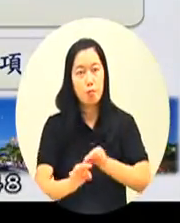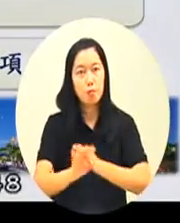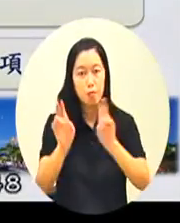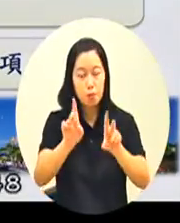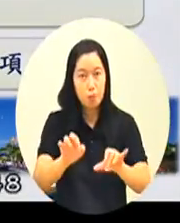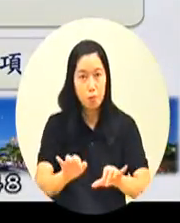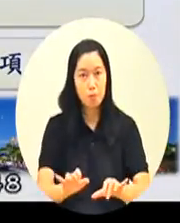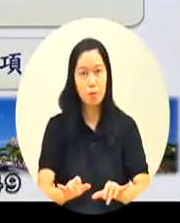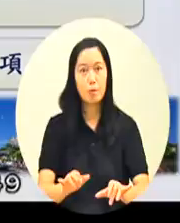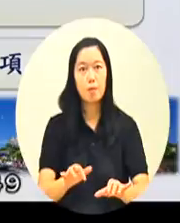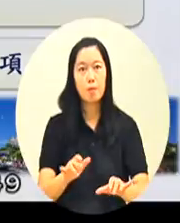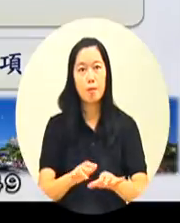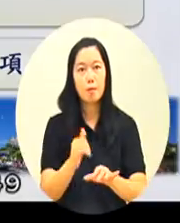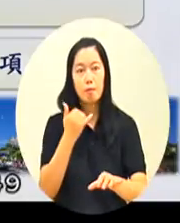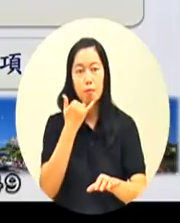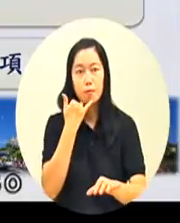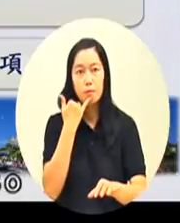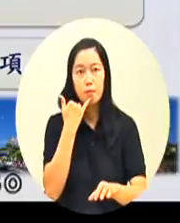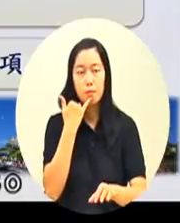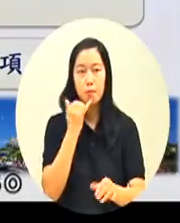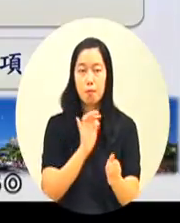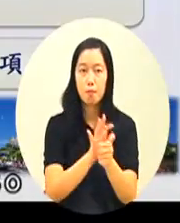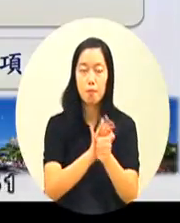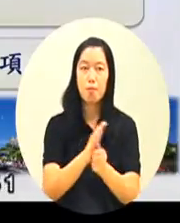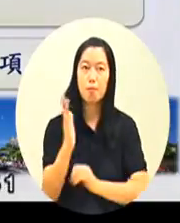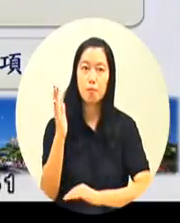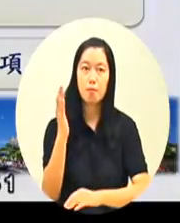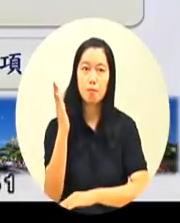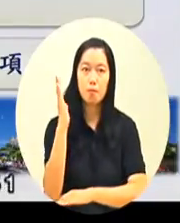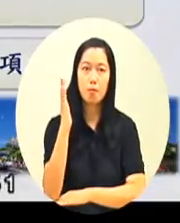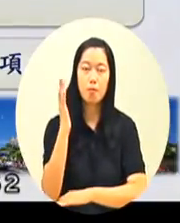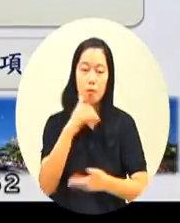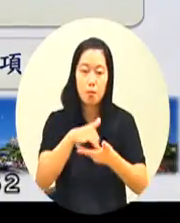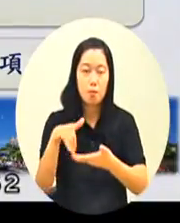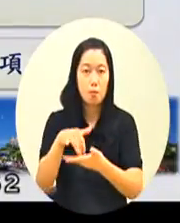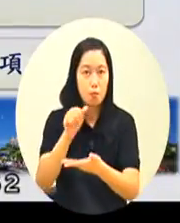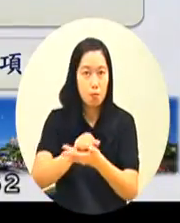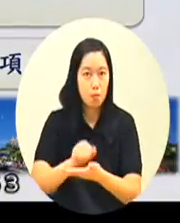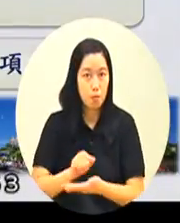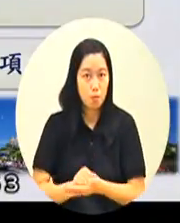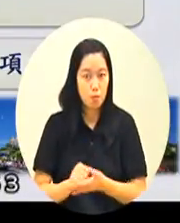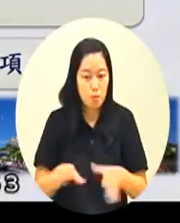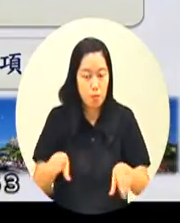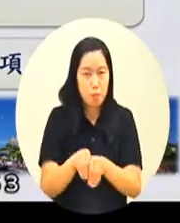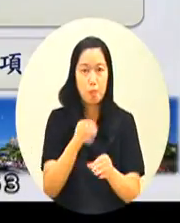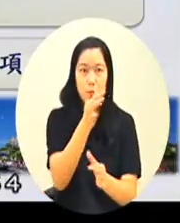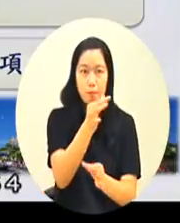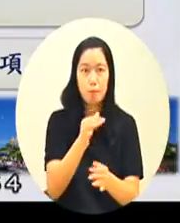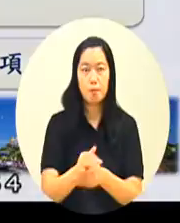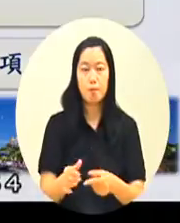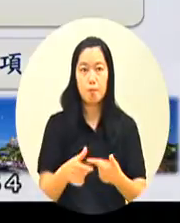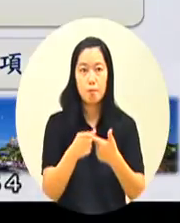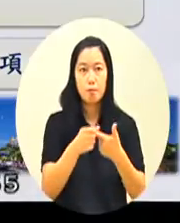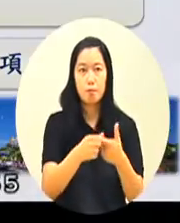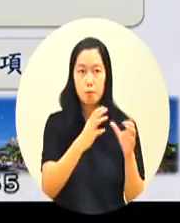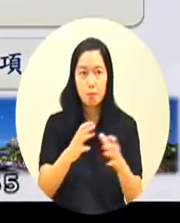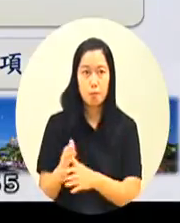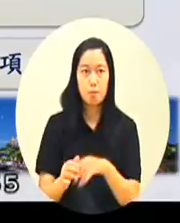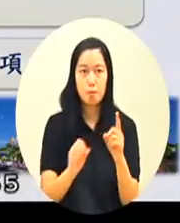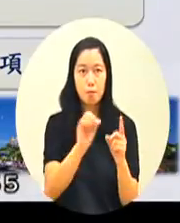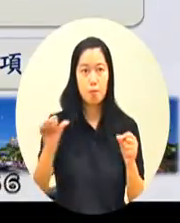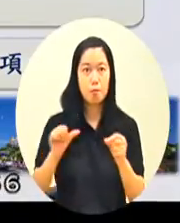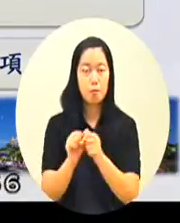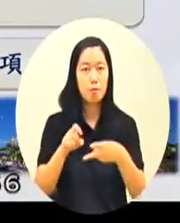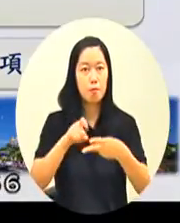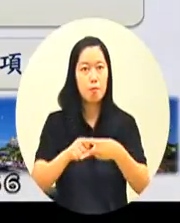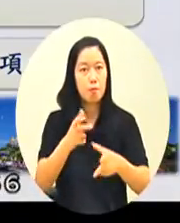应用的系统，加强化政府统计资讯的跨域整合。那第六是办理105年